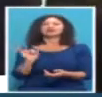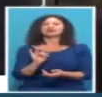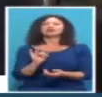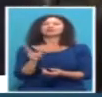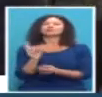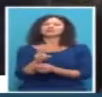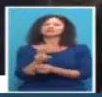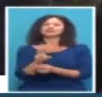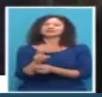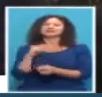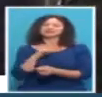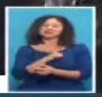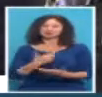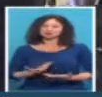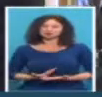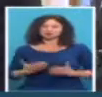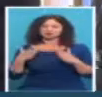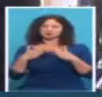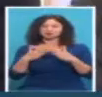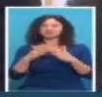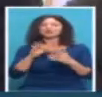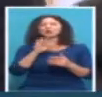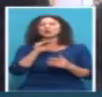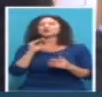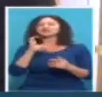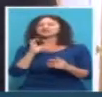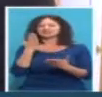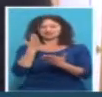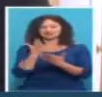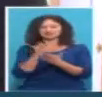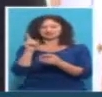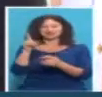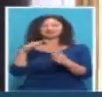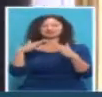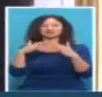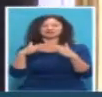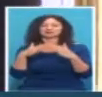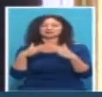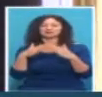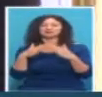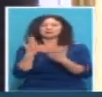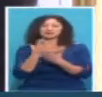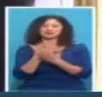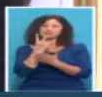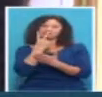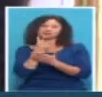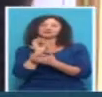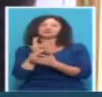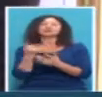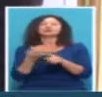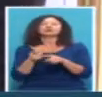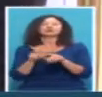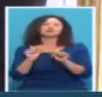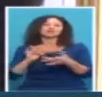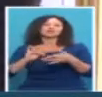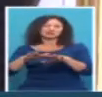прийти именно непосредственно в сам жилой комплекс. Здесь офис находится у них непосредственно в здании. Вам уже покажут квартиру, потом вы можете зайти на